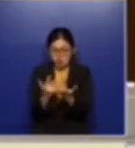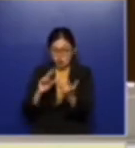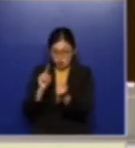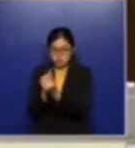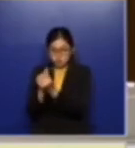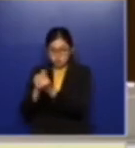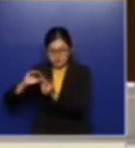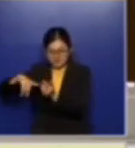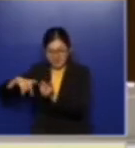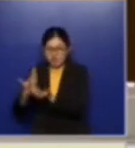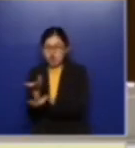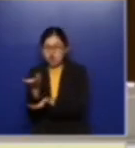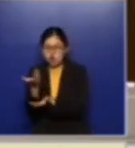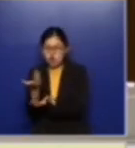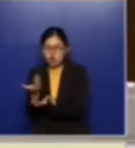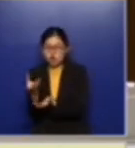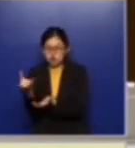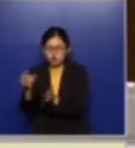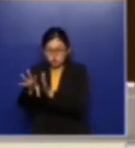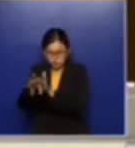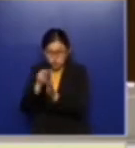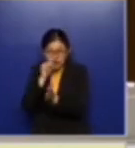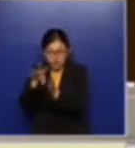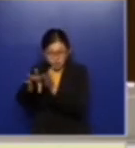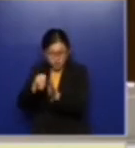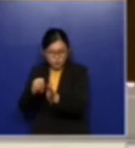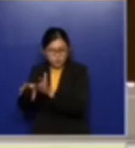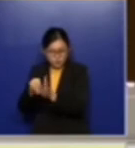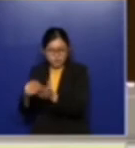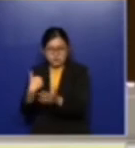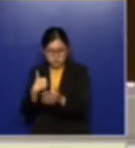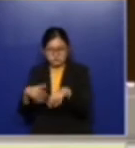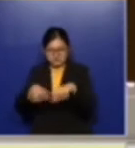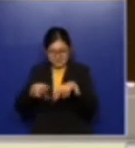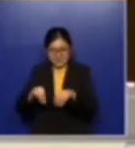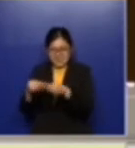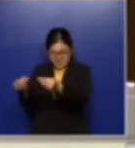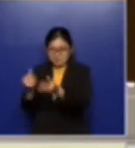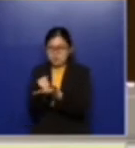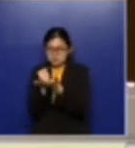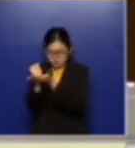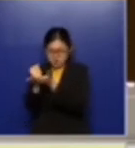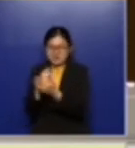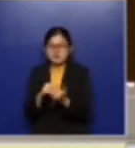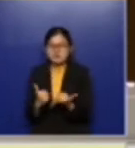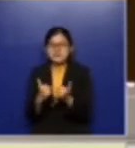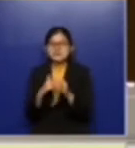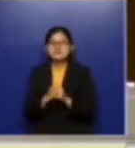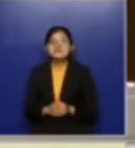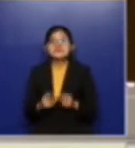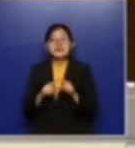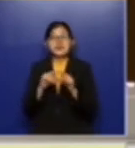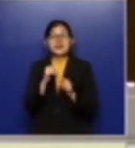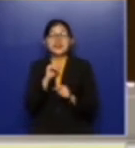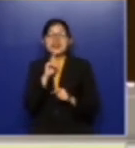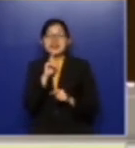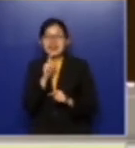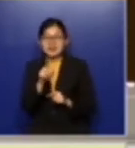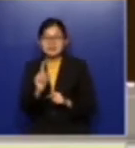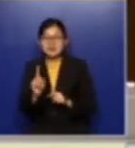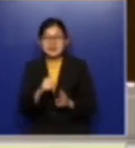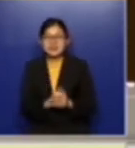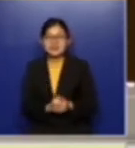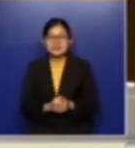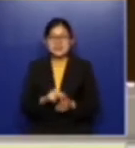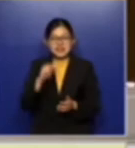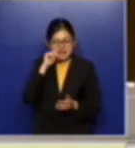อกขอสูบน้ำเลย1 2 3 4 5ผมจัดให้เลยวันนี้คราวนี้ท่านถามว่าเรื่องน้ำพี่